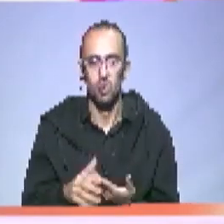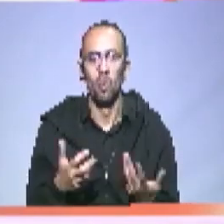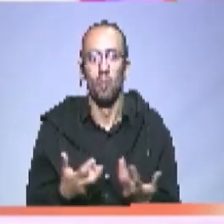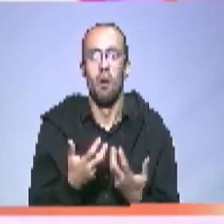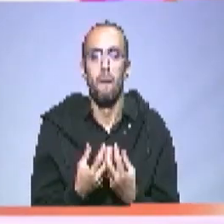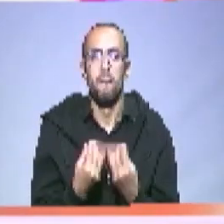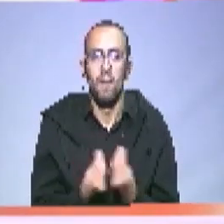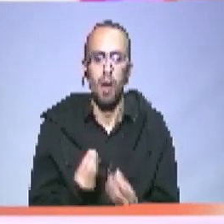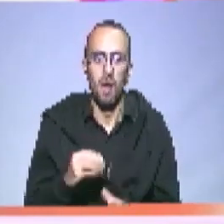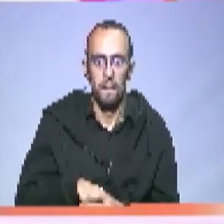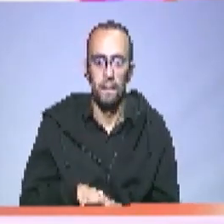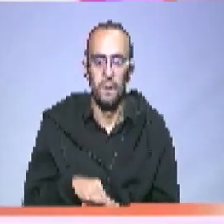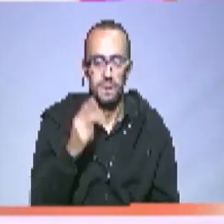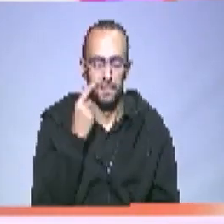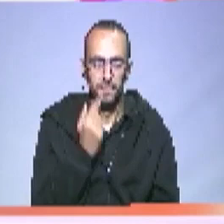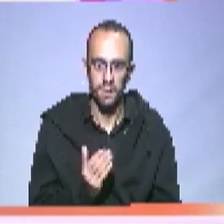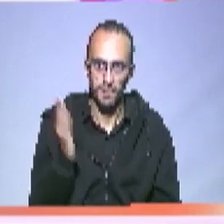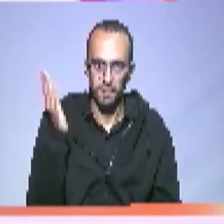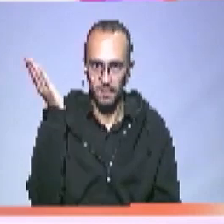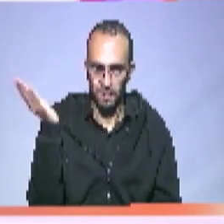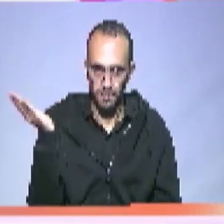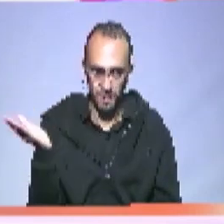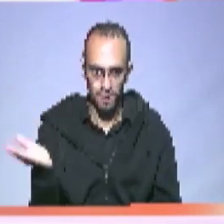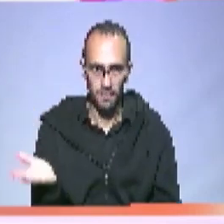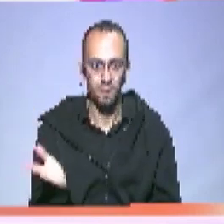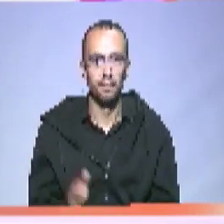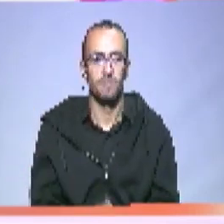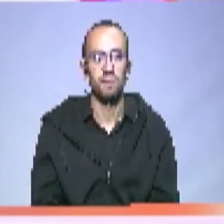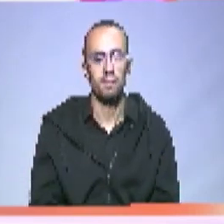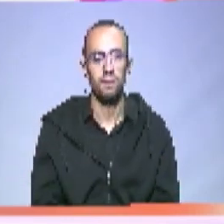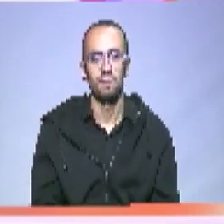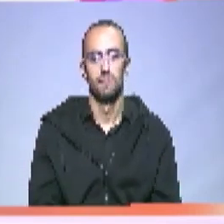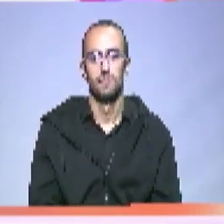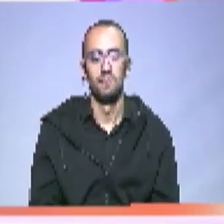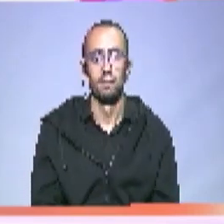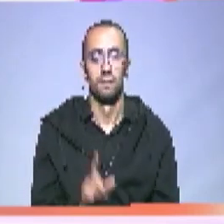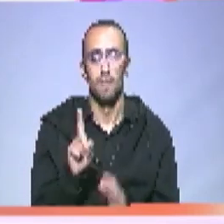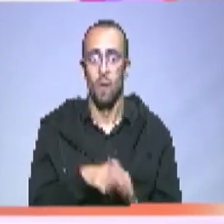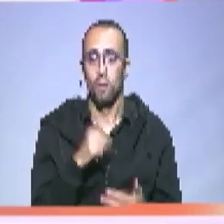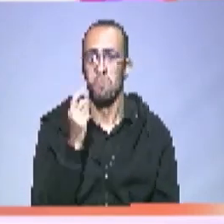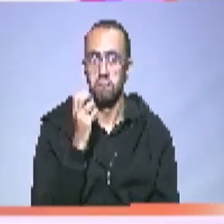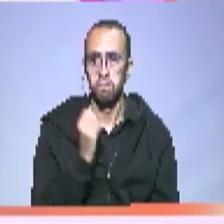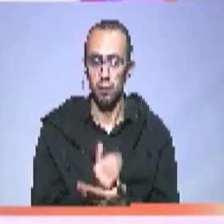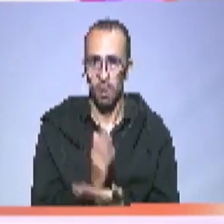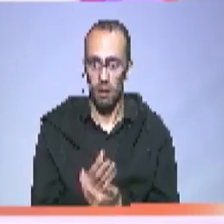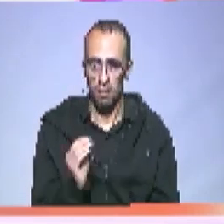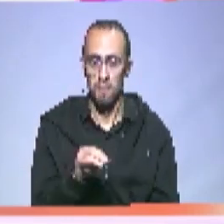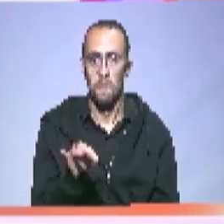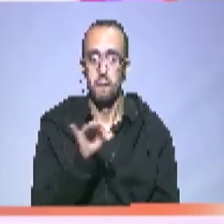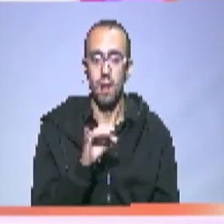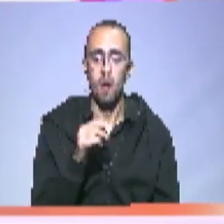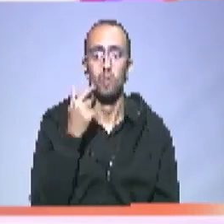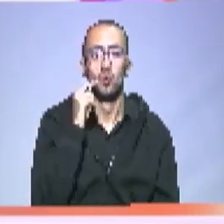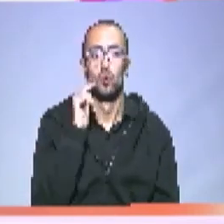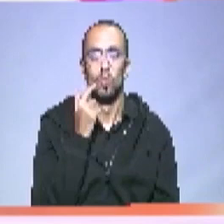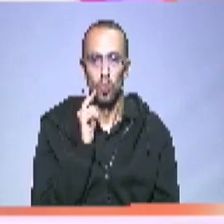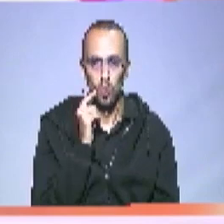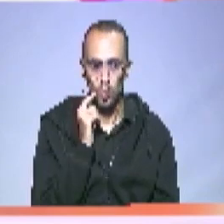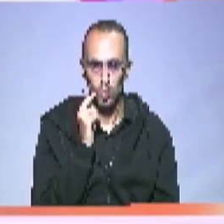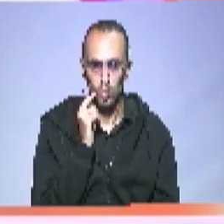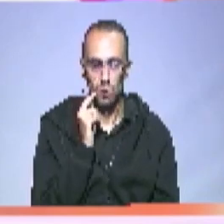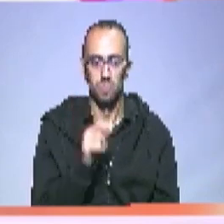الجلاش بالخضار. تمام. المقادير قدام حضراتكم على الشاشه. اول حاجه اللي حطينا البصل والملح وايه تاني يا